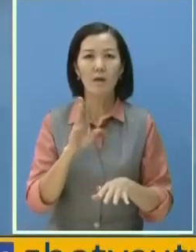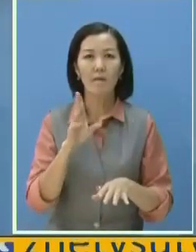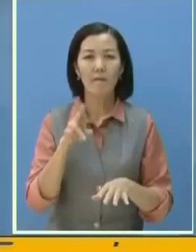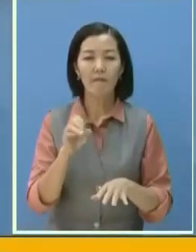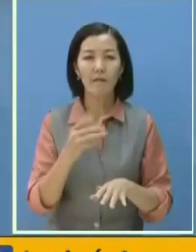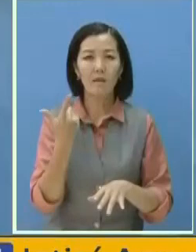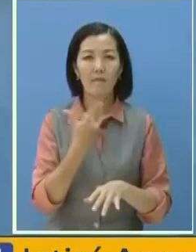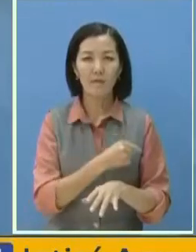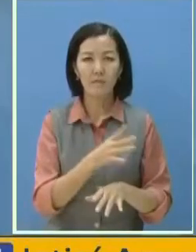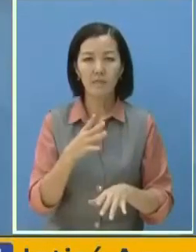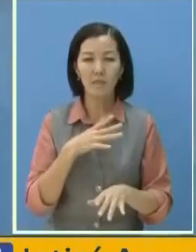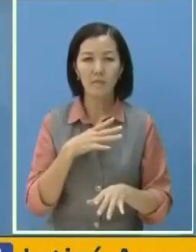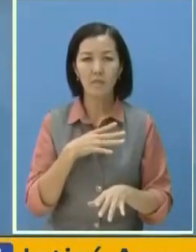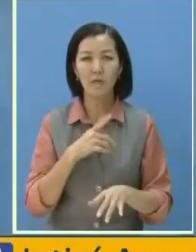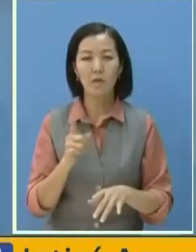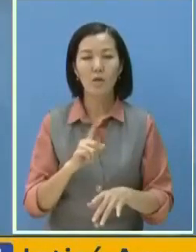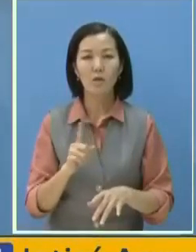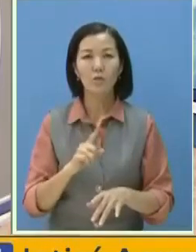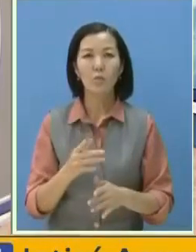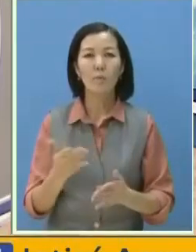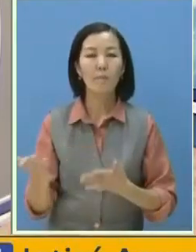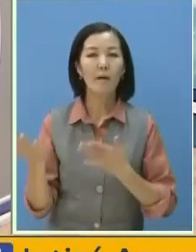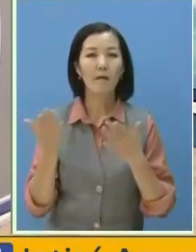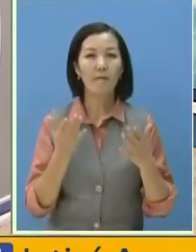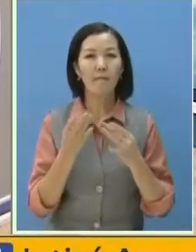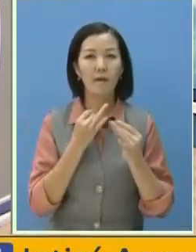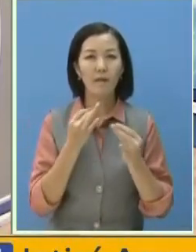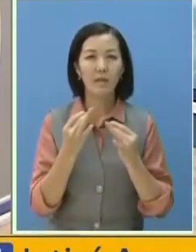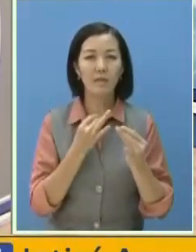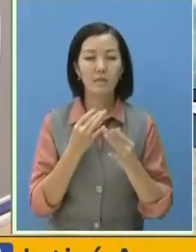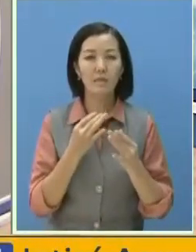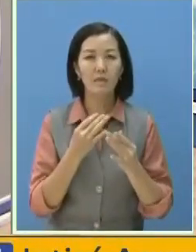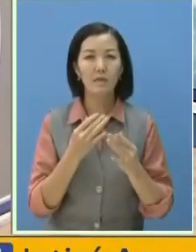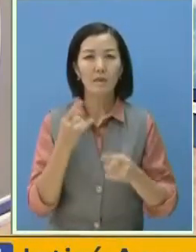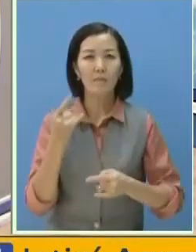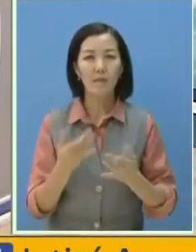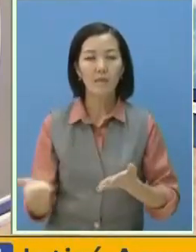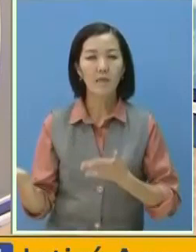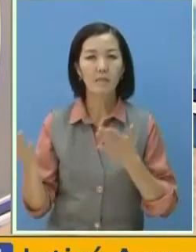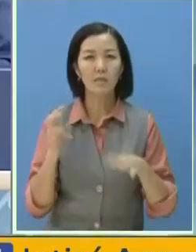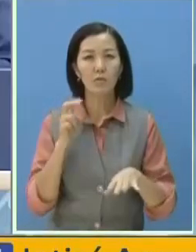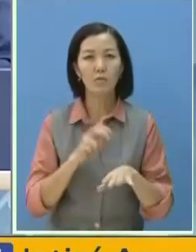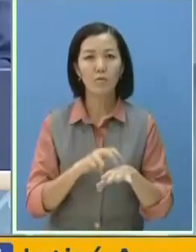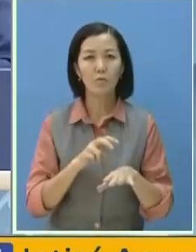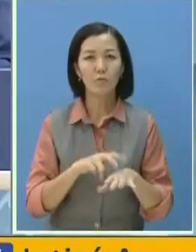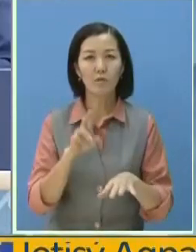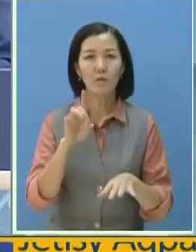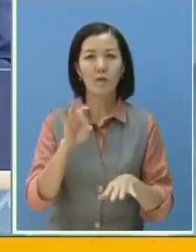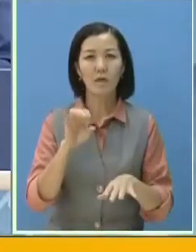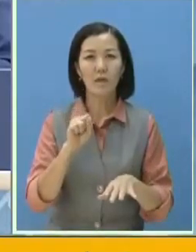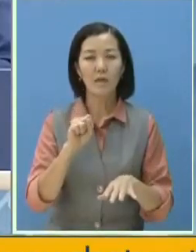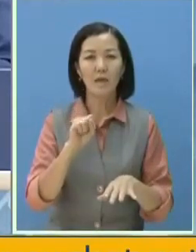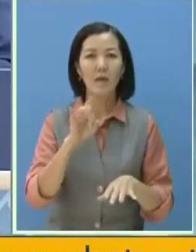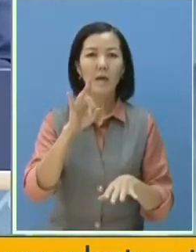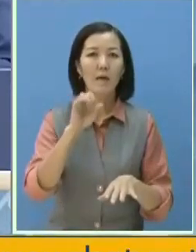Для того, чтобы поговорить об этом, мы пригласили к нам в студию доктора медицины Сисикенову Райхан Маратовну.